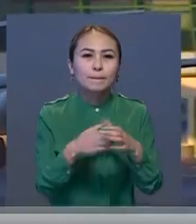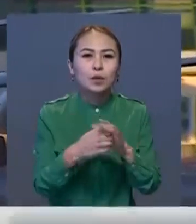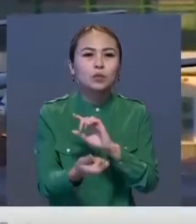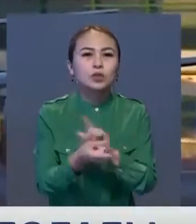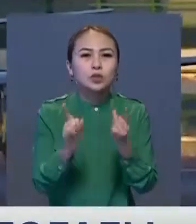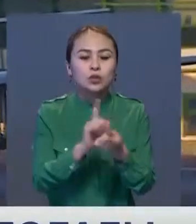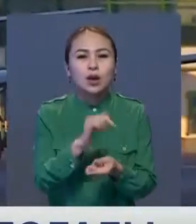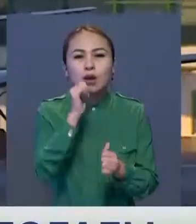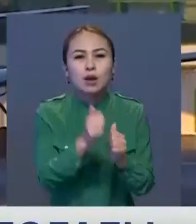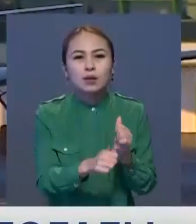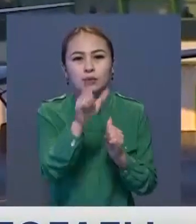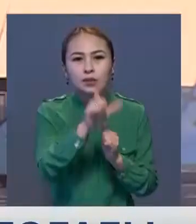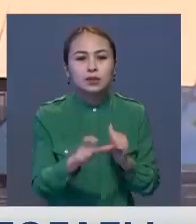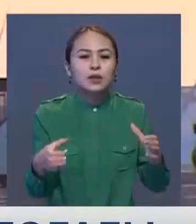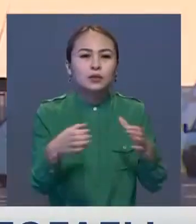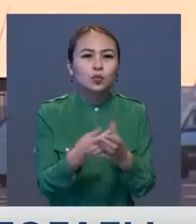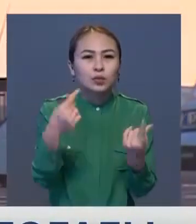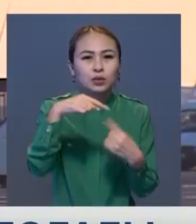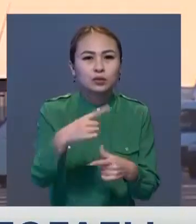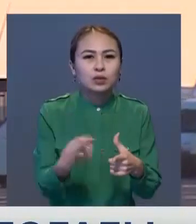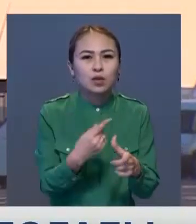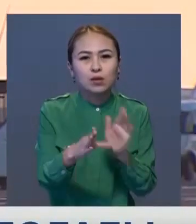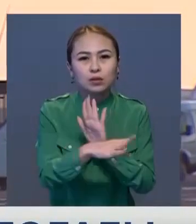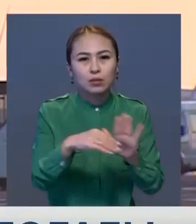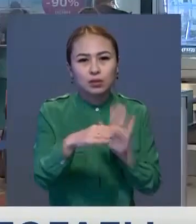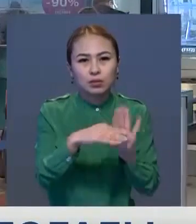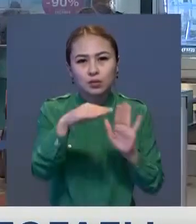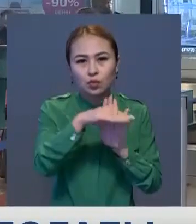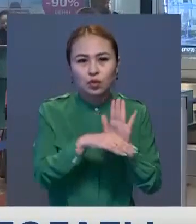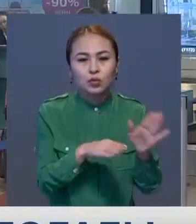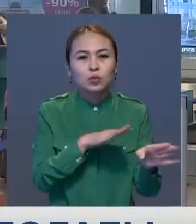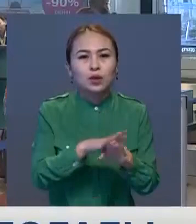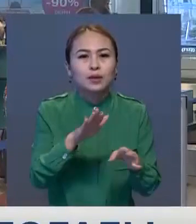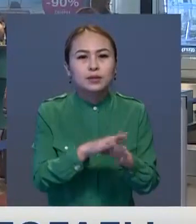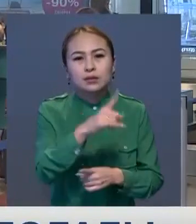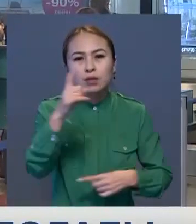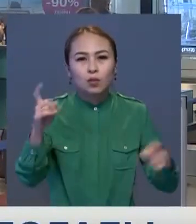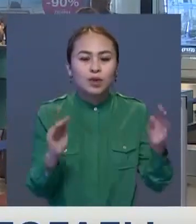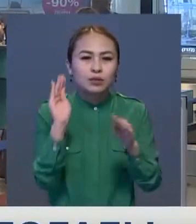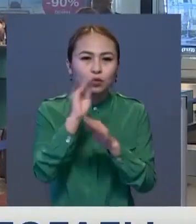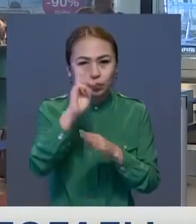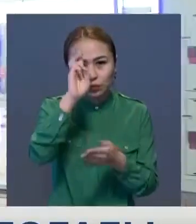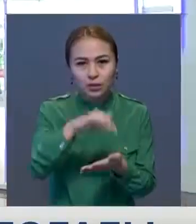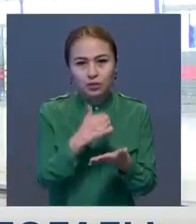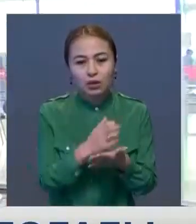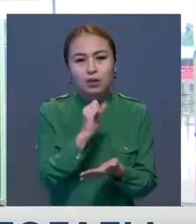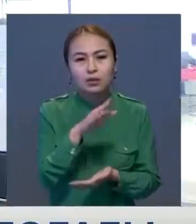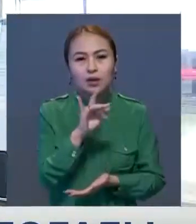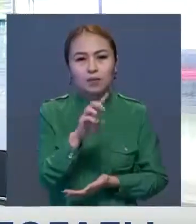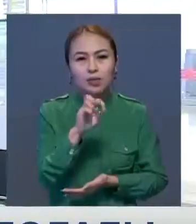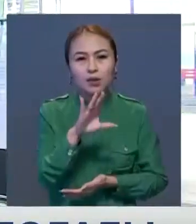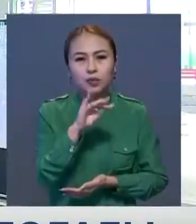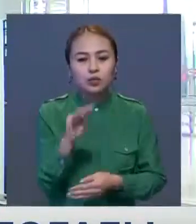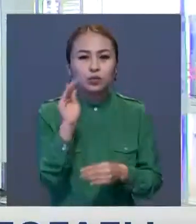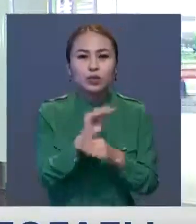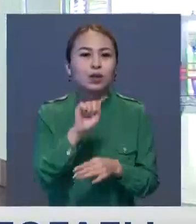партиясының өзгерістер жолы әр азаматқа лайықты өмір атты сайлауалды бағдарламасын орындаудың жол картасын талқылау барысында үкімет басшысы Асқар